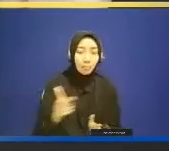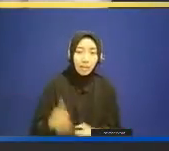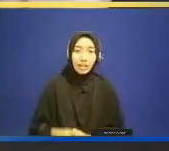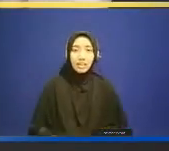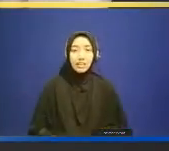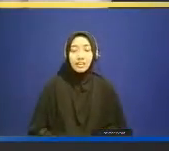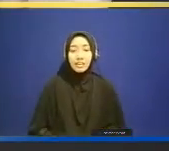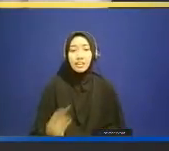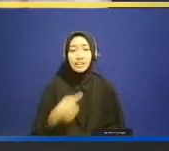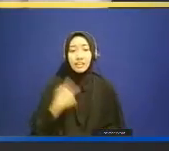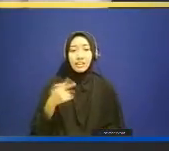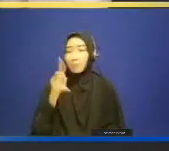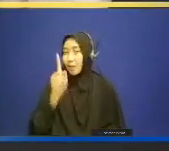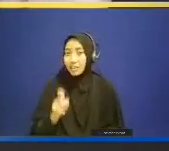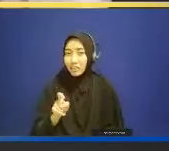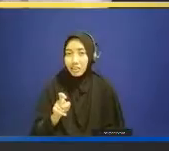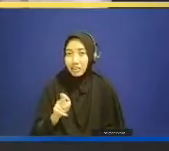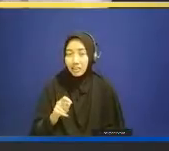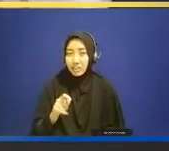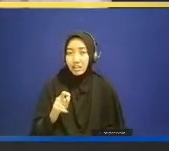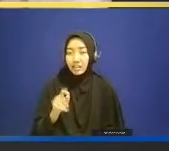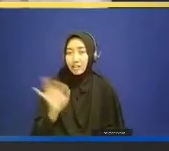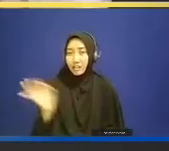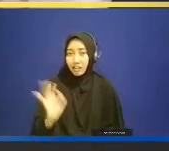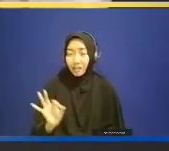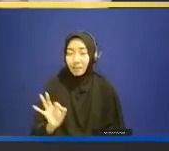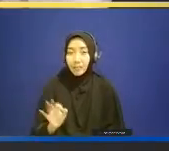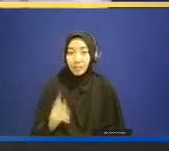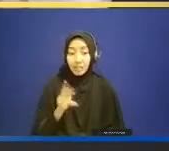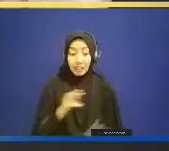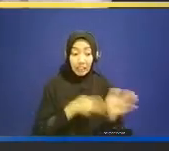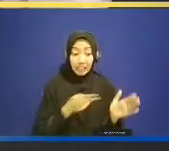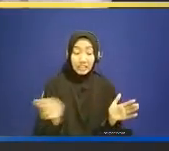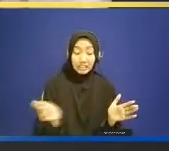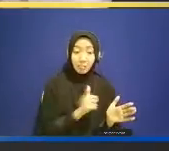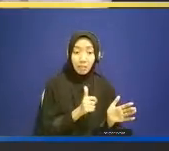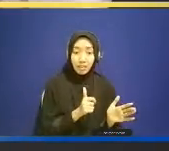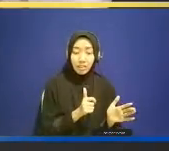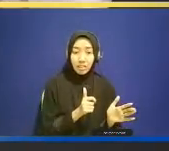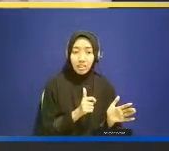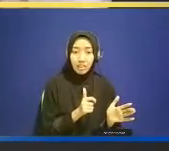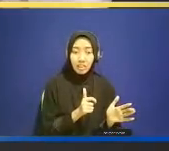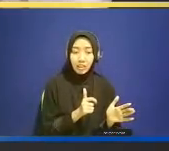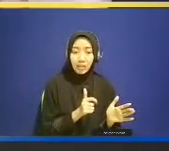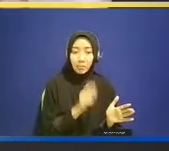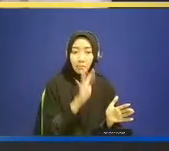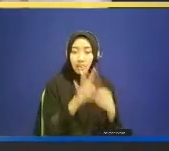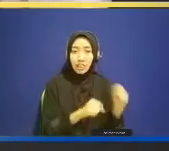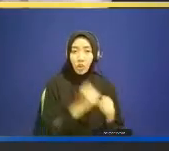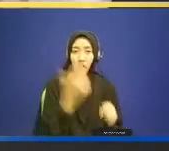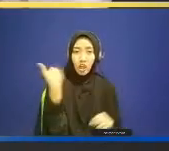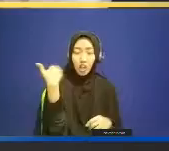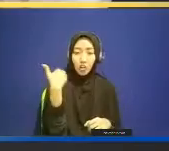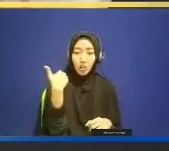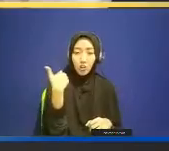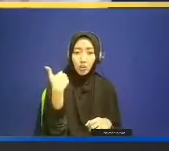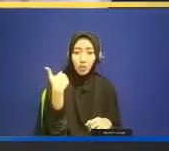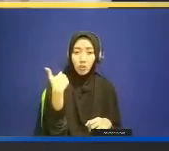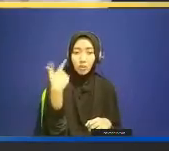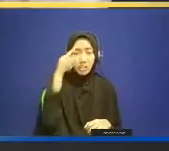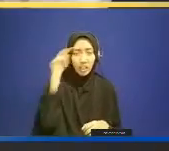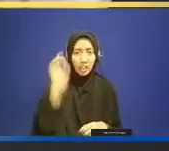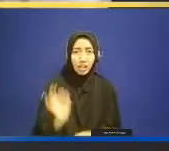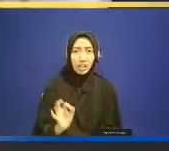kita tidak mati ya karena itu karena kereta cepat nih Mau pakai silpa tahun lalu nih gila